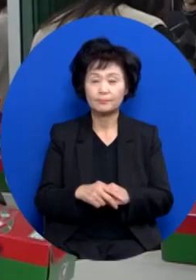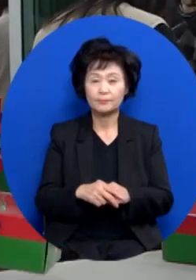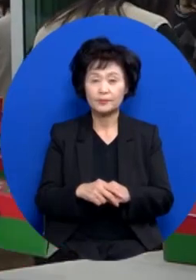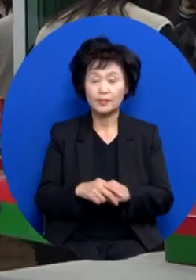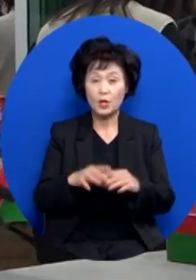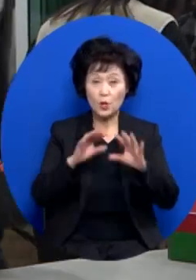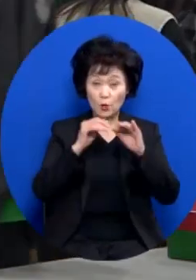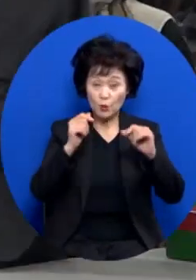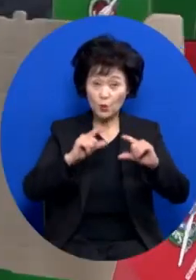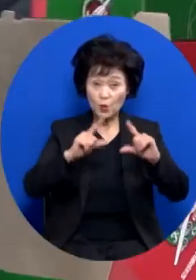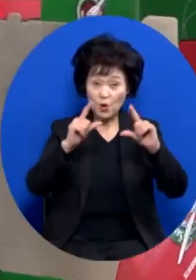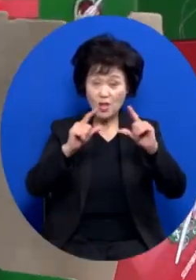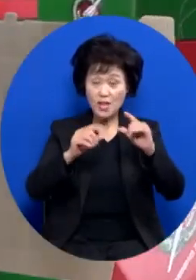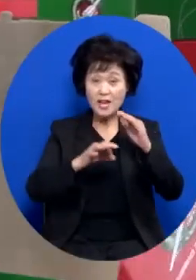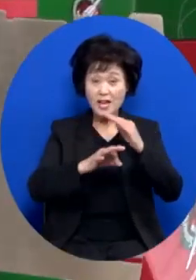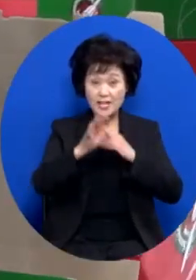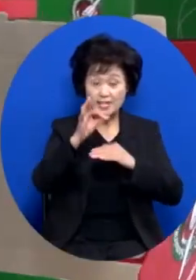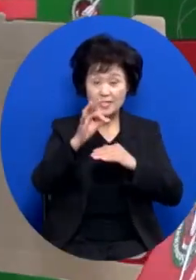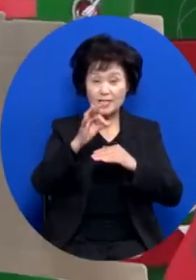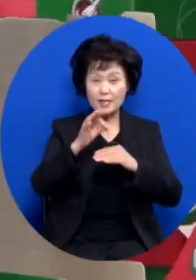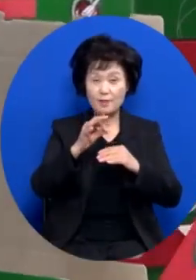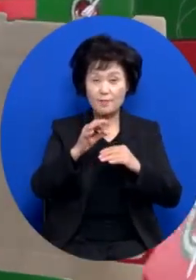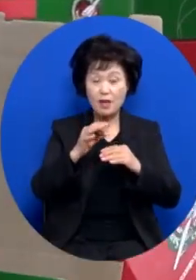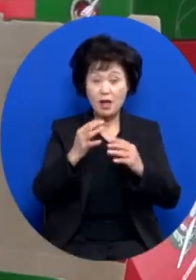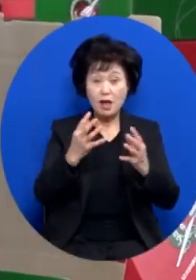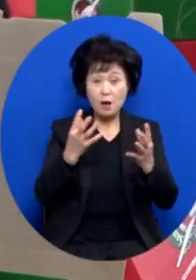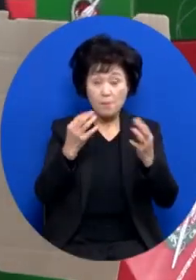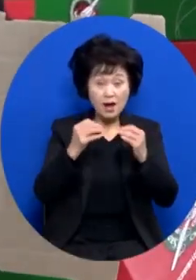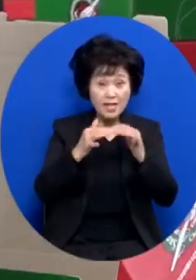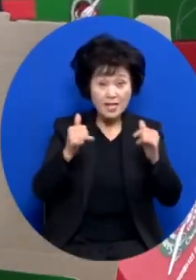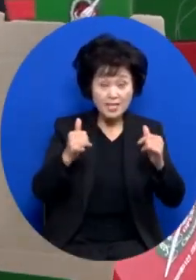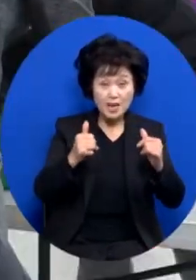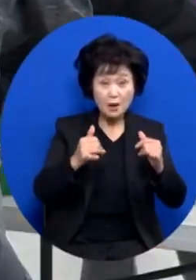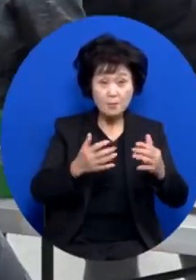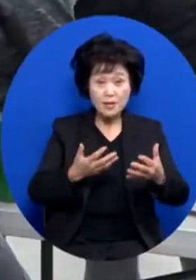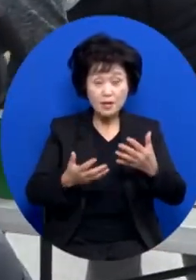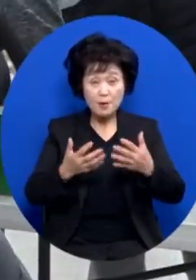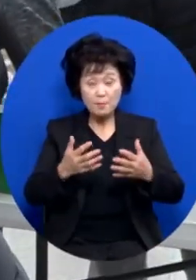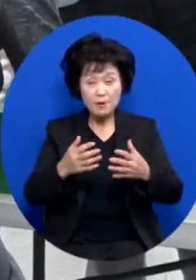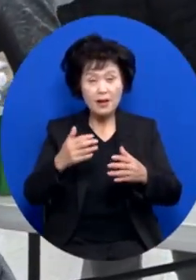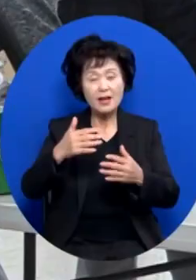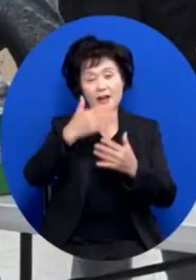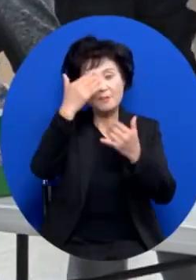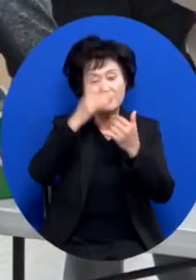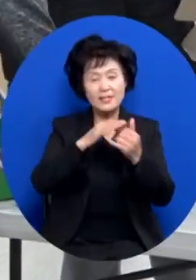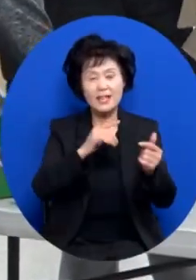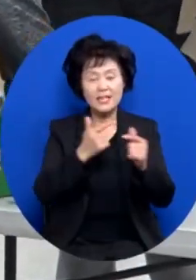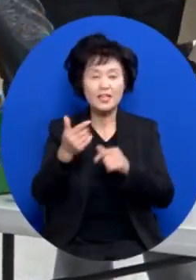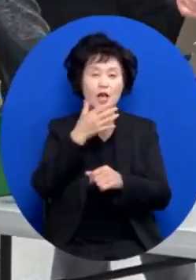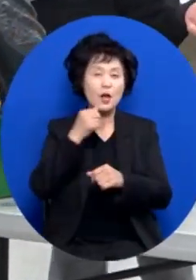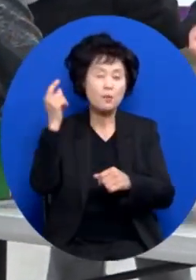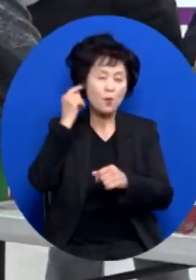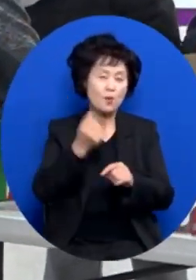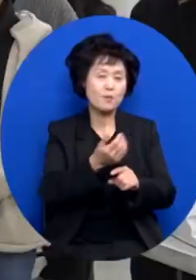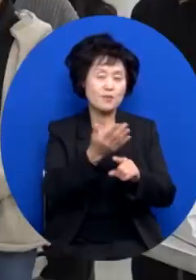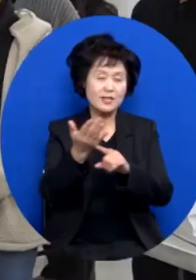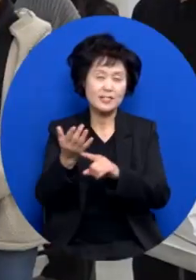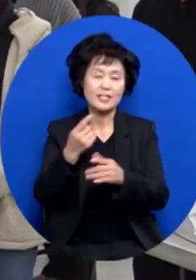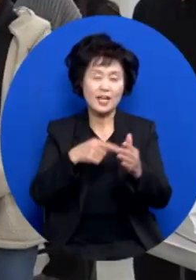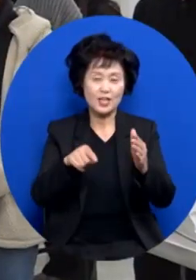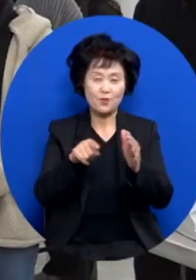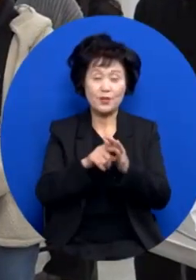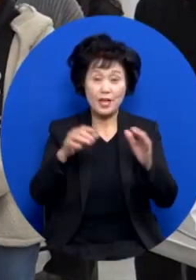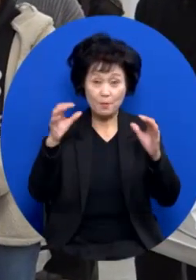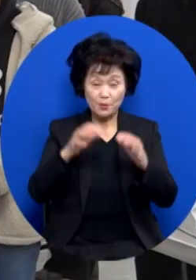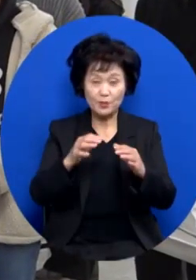주말 아침 교회의 사람들로 북적입니다. 다음 세대에게 복음을 전하기 위해 한자리에 모인 것입니다.